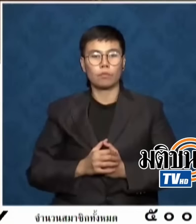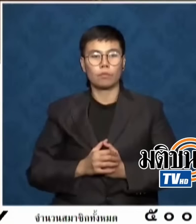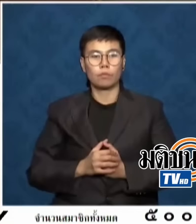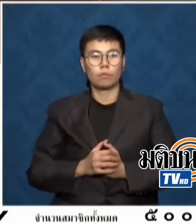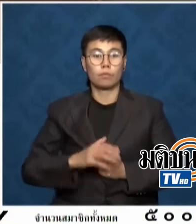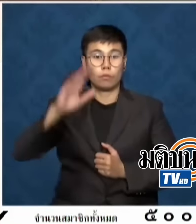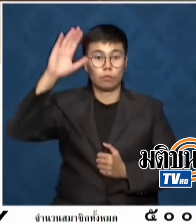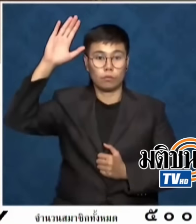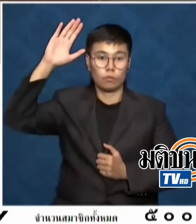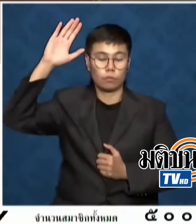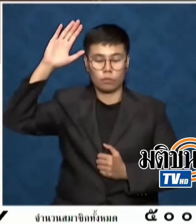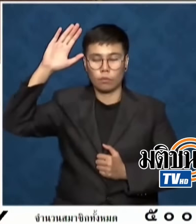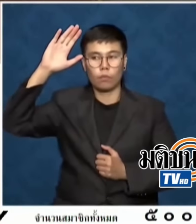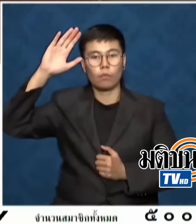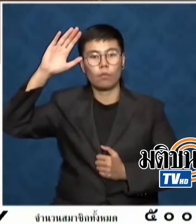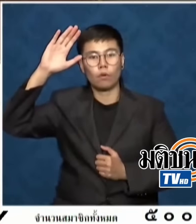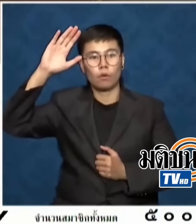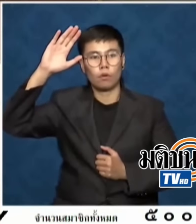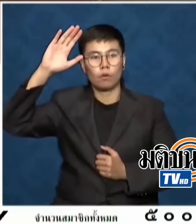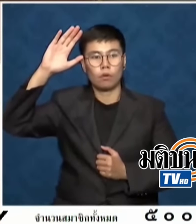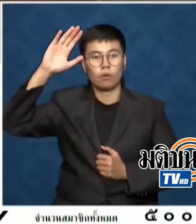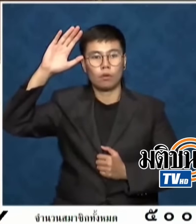การ ท่านประธานครับ